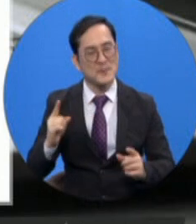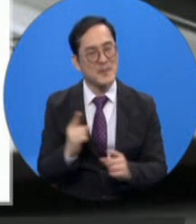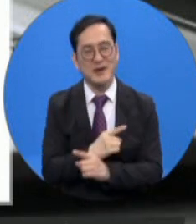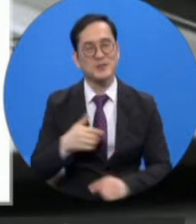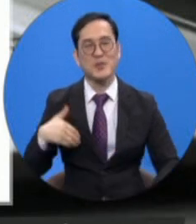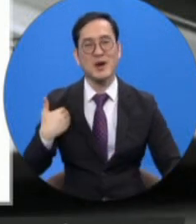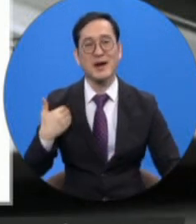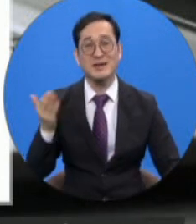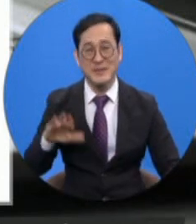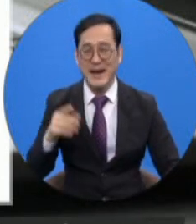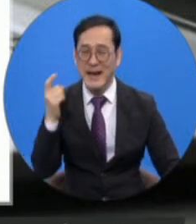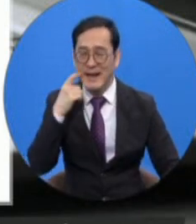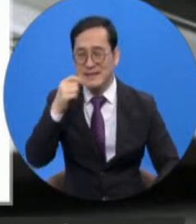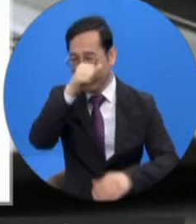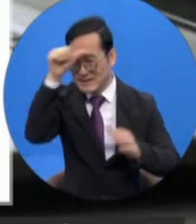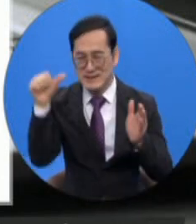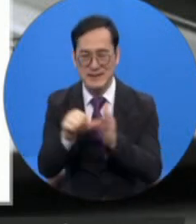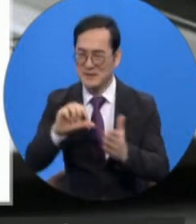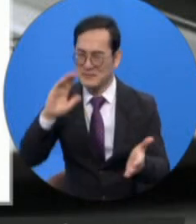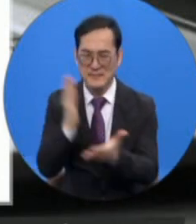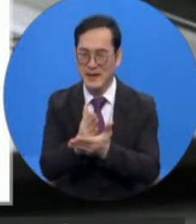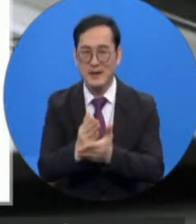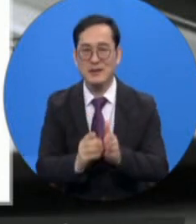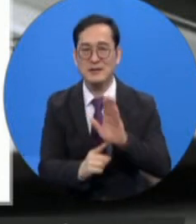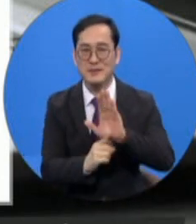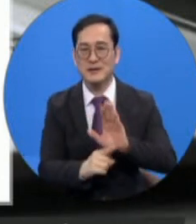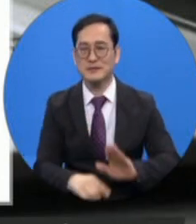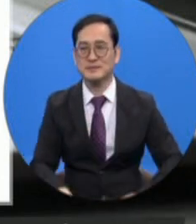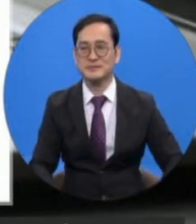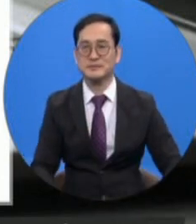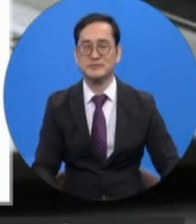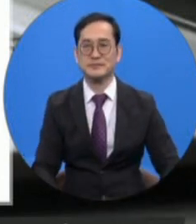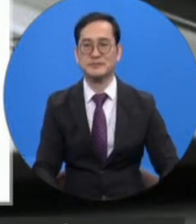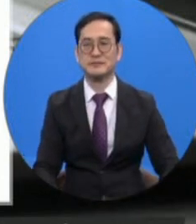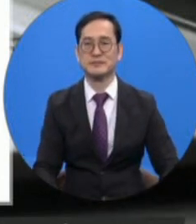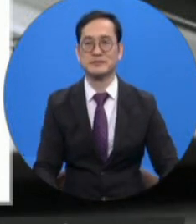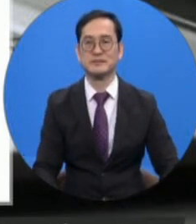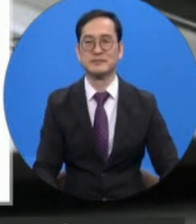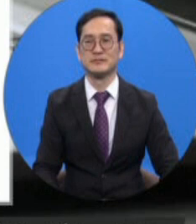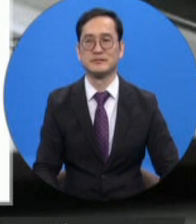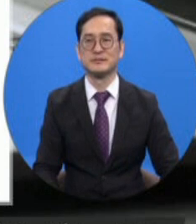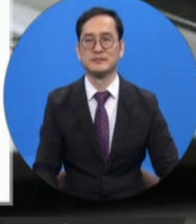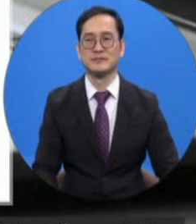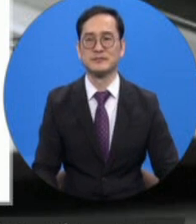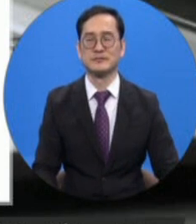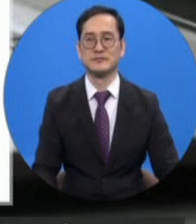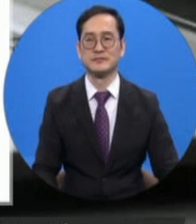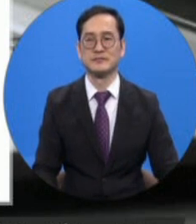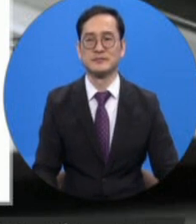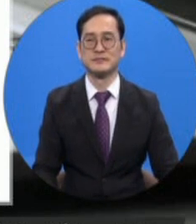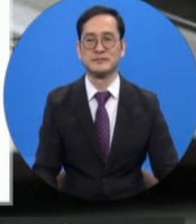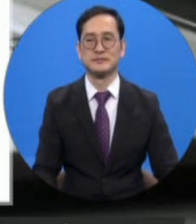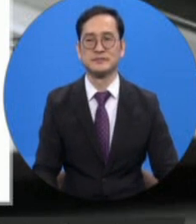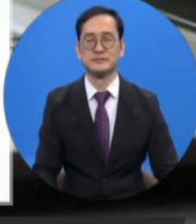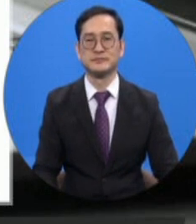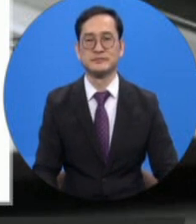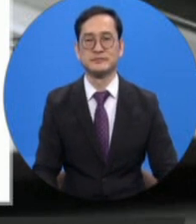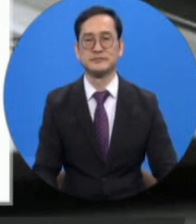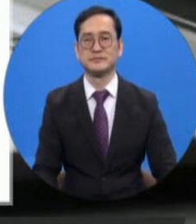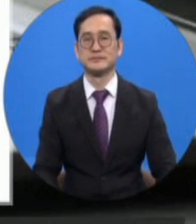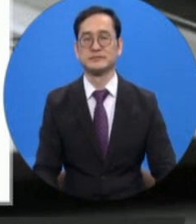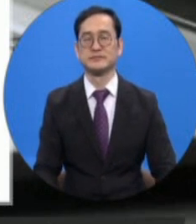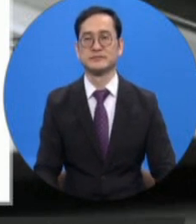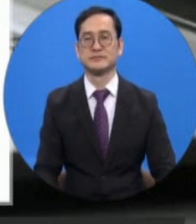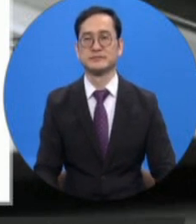한다. 라고 연일 비판적인 글을 올렸다는데 김병인 대변인 이걸 네. 어떻게 받아들이십니까? 홍준표 의원 같은 경우는 대통령